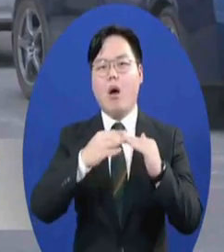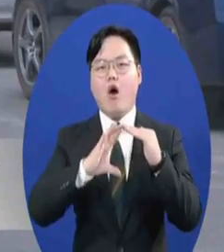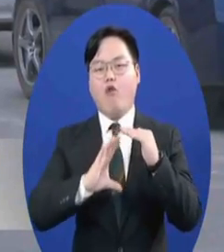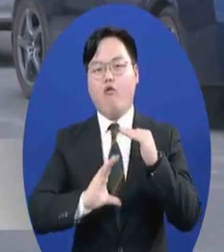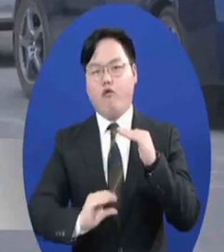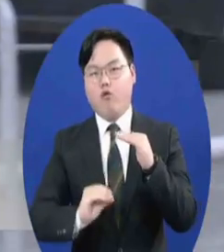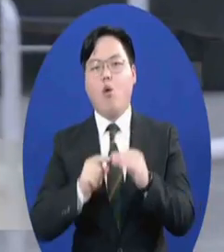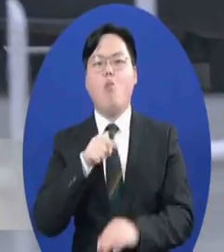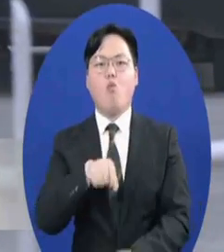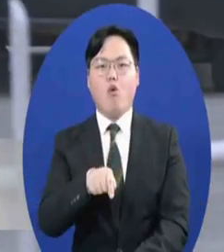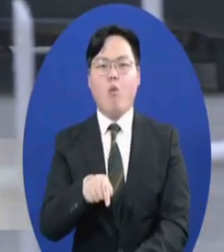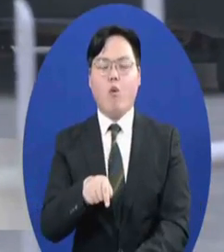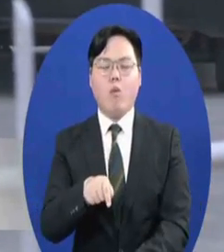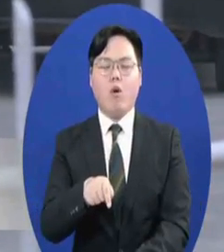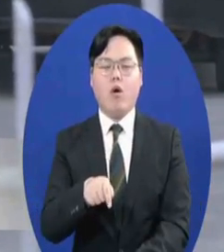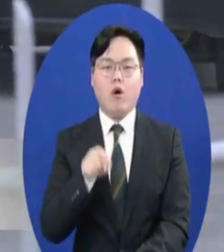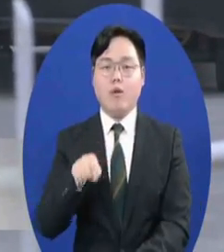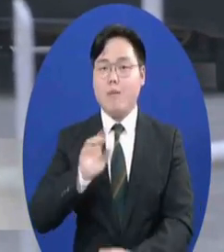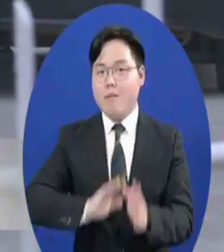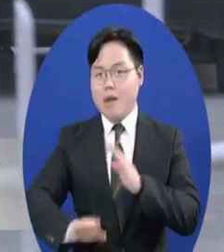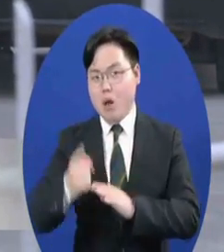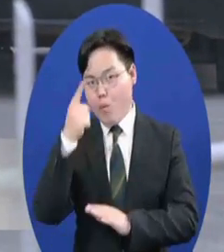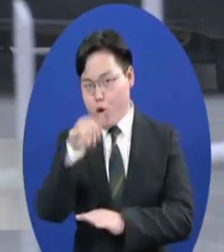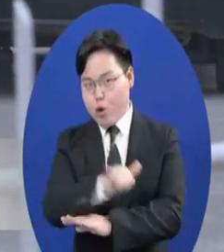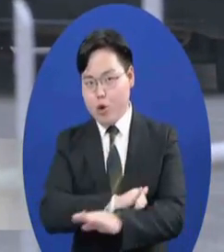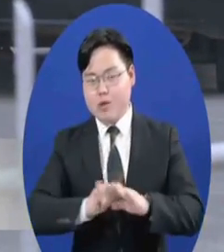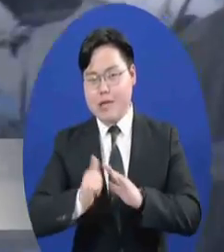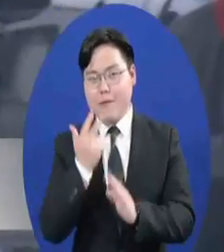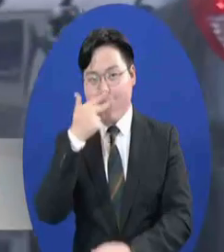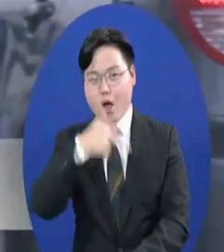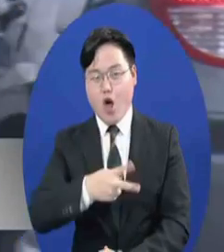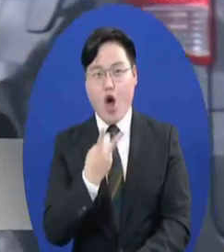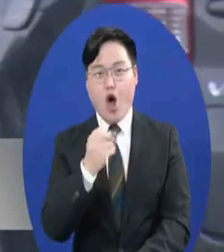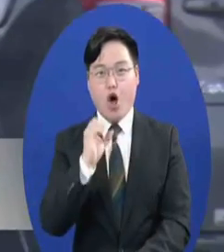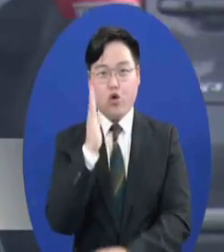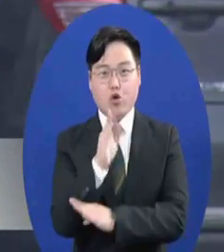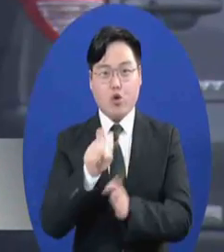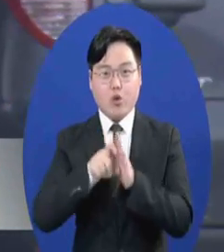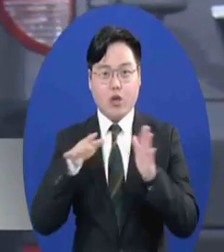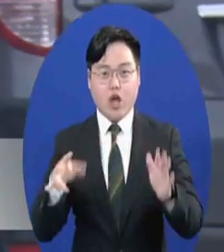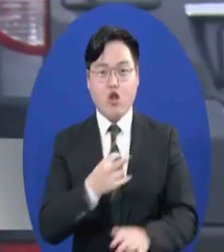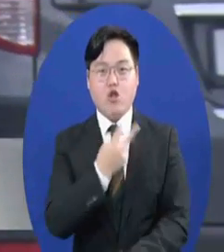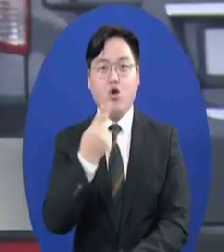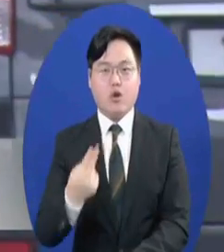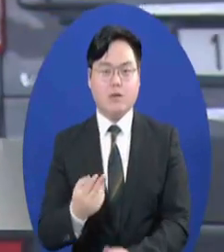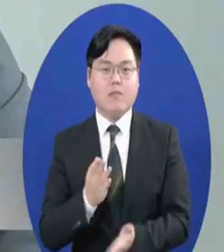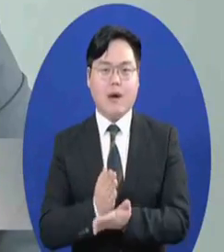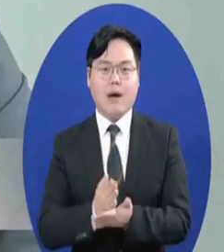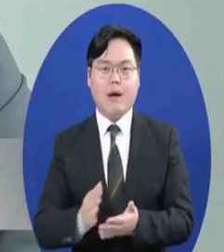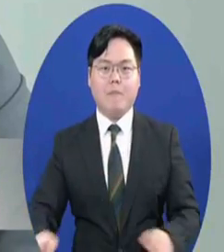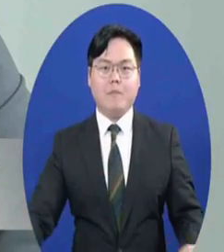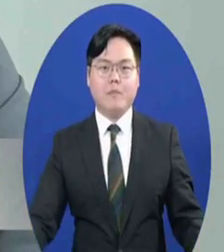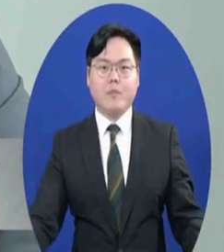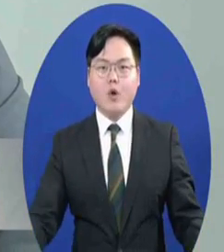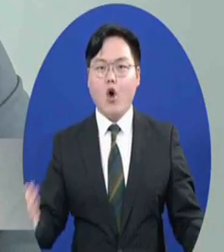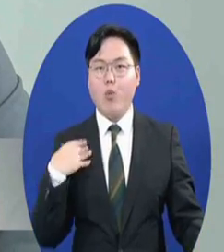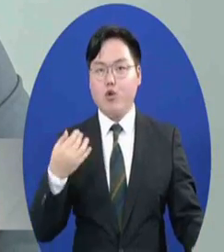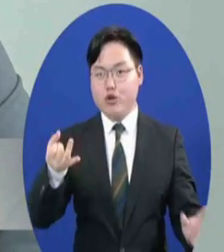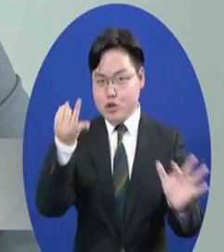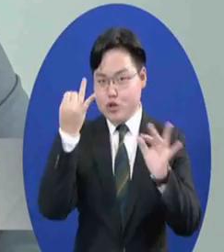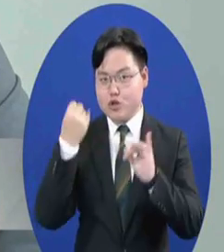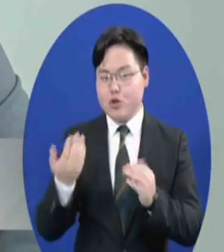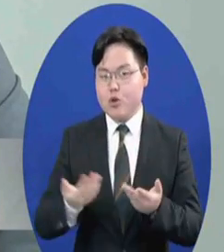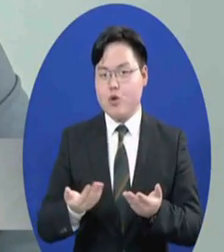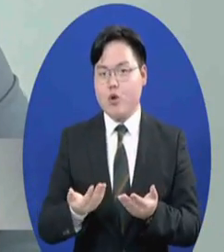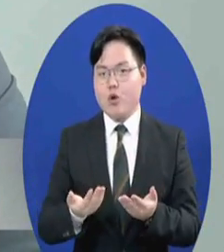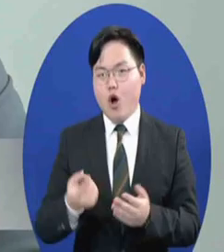үүссэн гэж импортлогчид ярьлаа. Өнөөдрийн байдлаар манай улсад шатхууны 20 хоногийн нөөц байна. Харин бол өнгөрсөн 7 хоногт бид